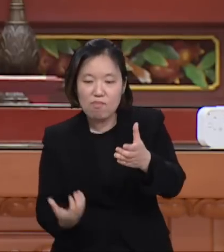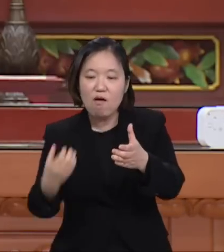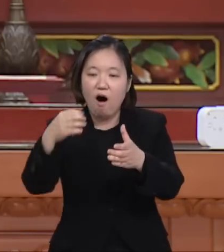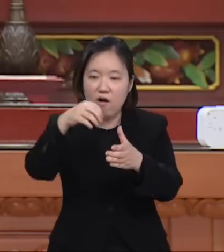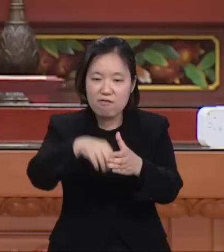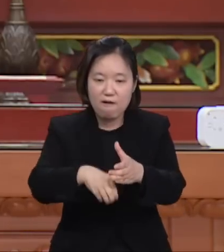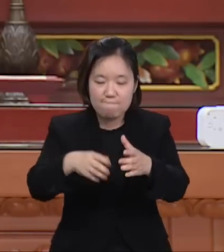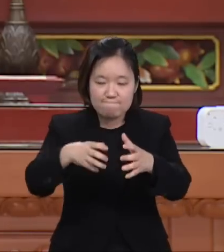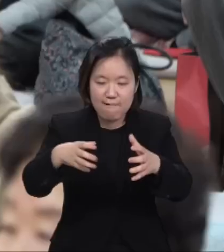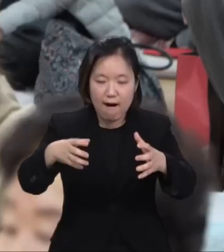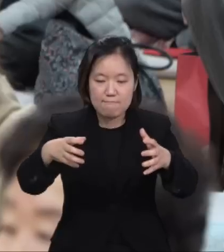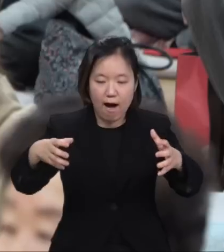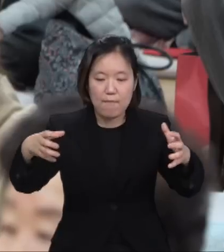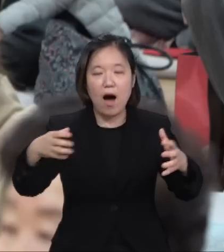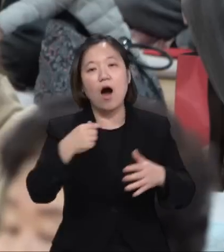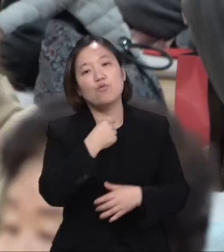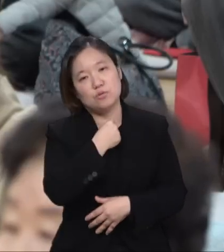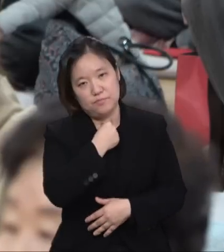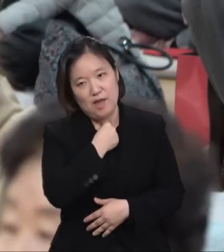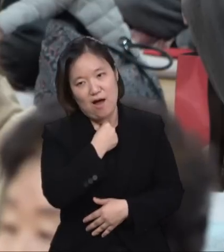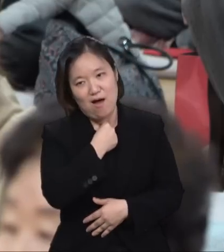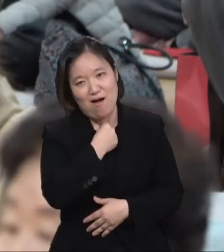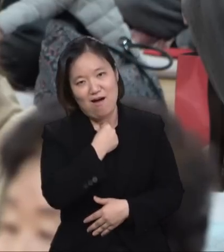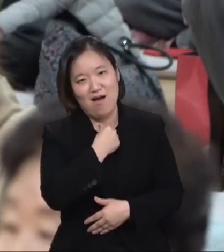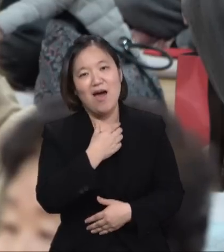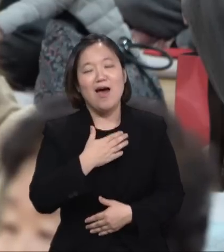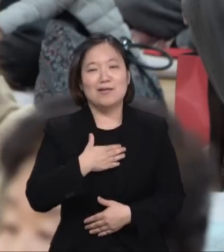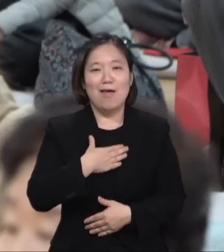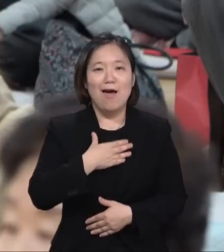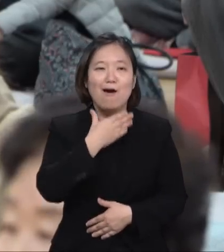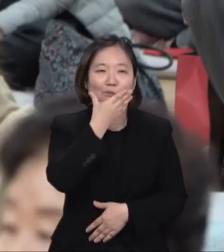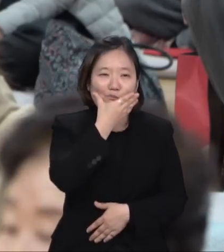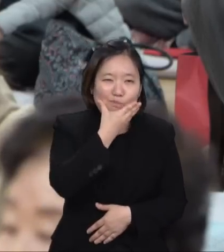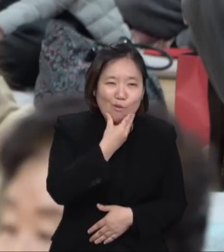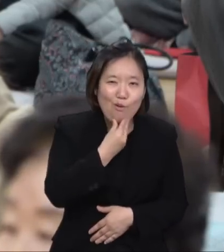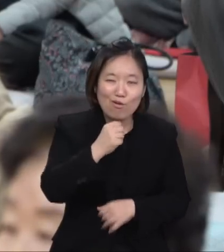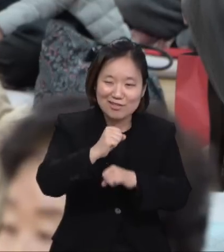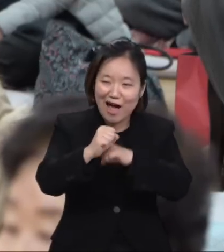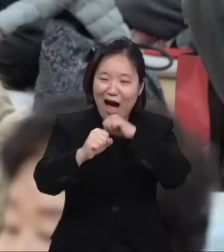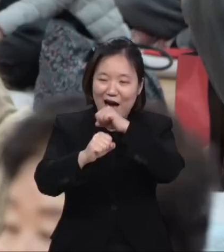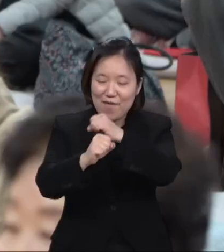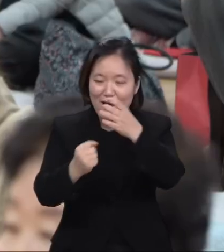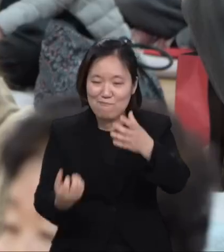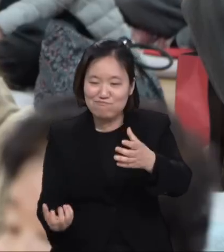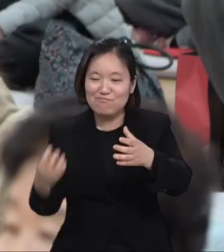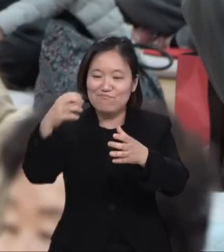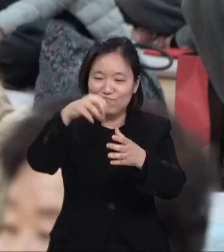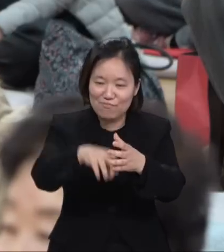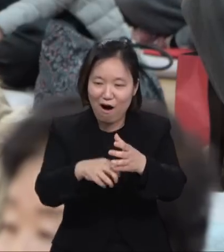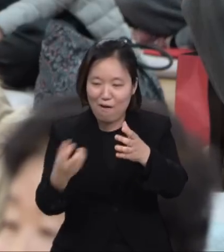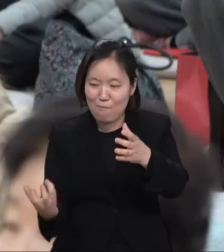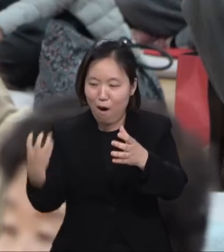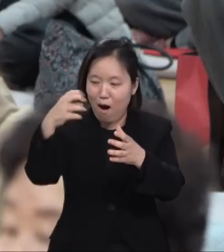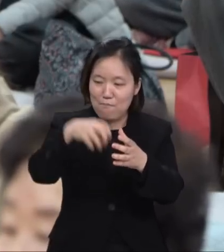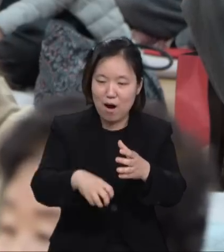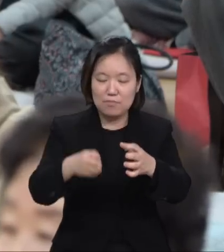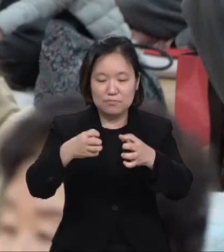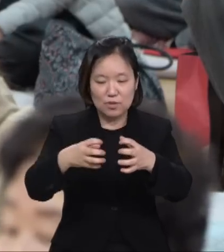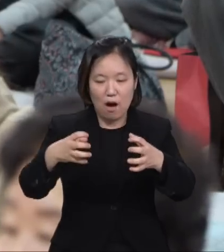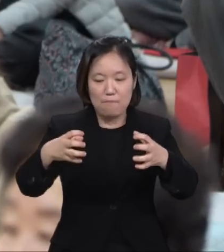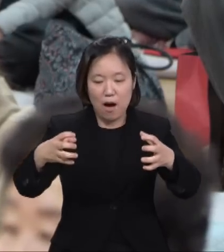만들리라 나는 내 복에 그릇을 어떻게 만드리라 크게 크게